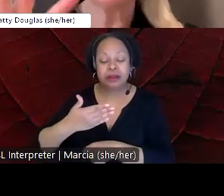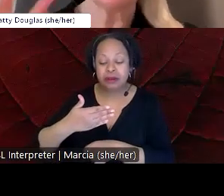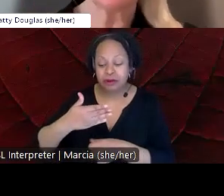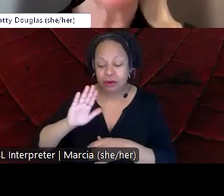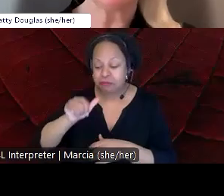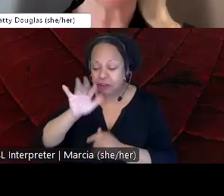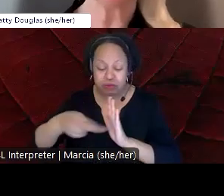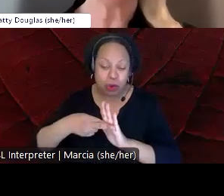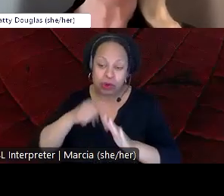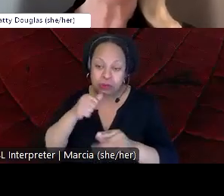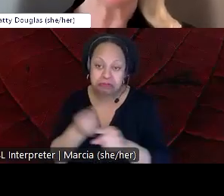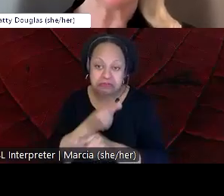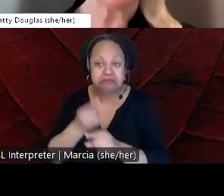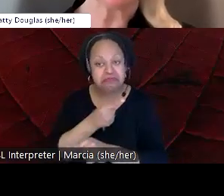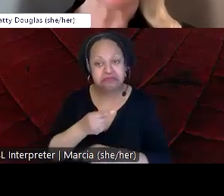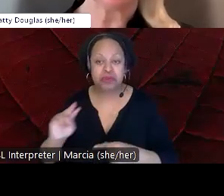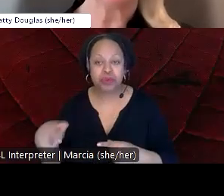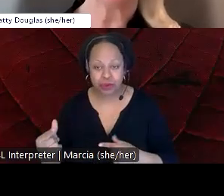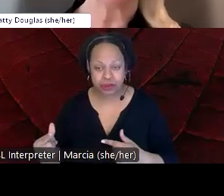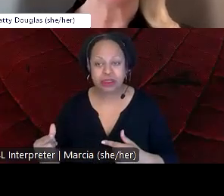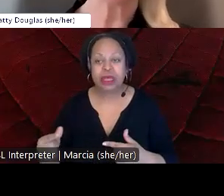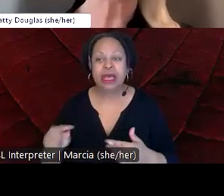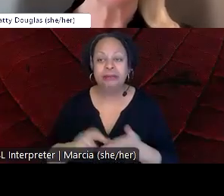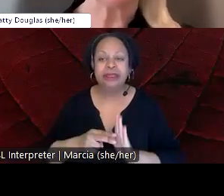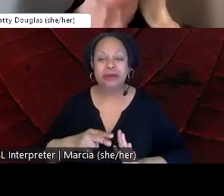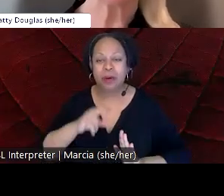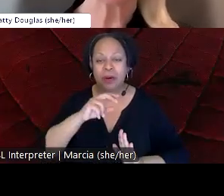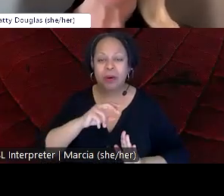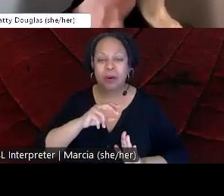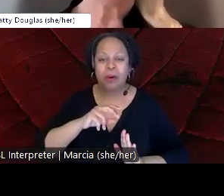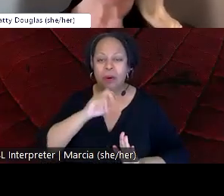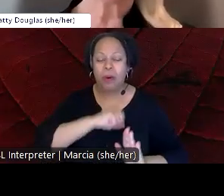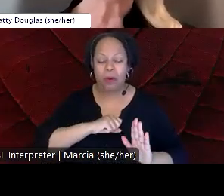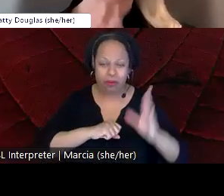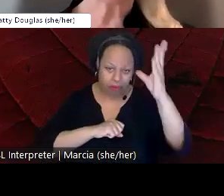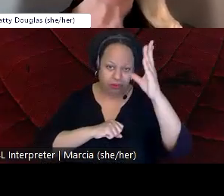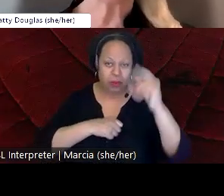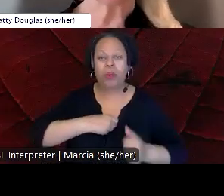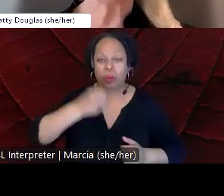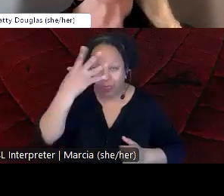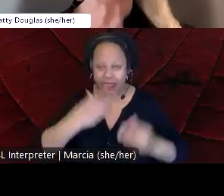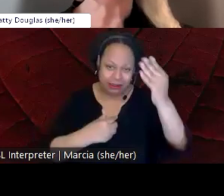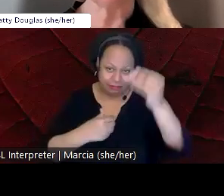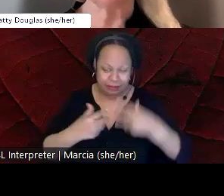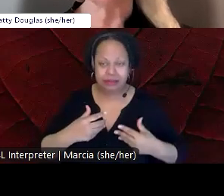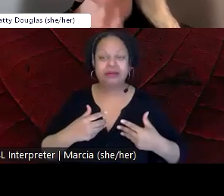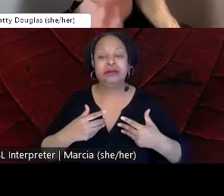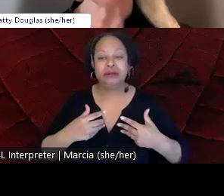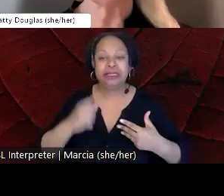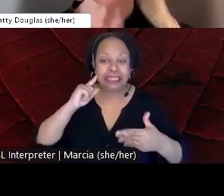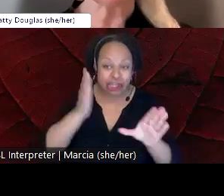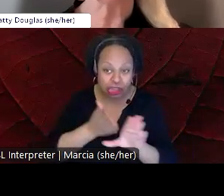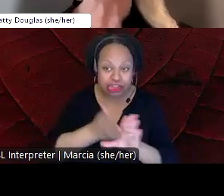c'était une attitude très patriarcale qui nous hante toujours.